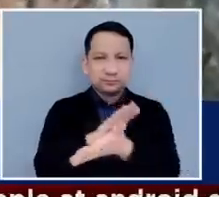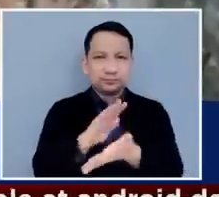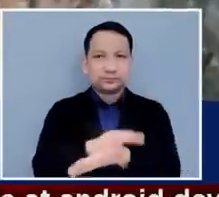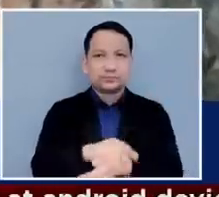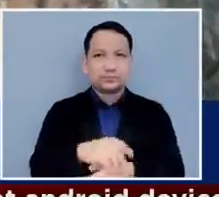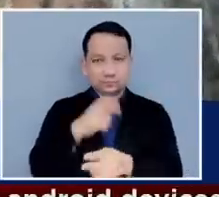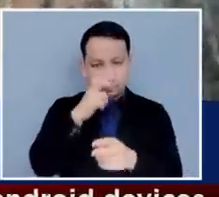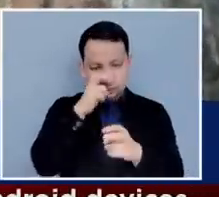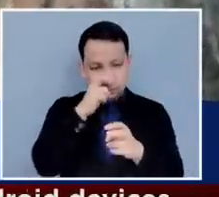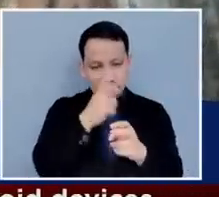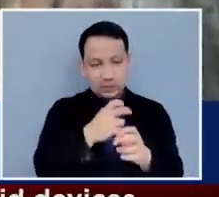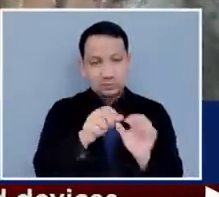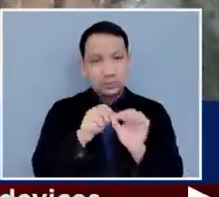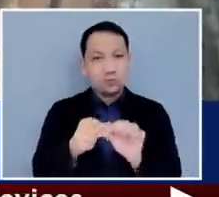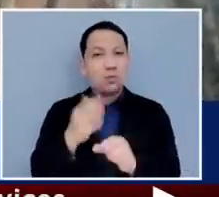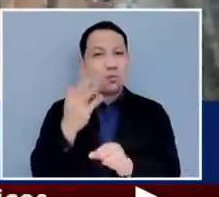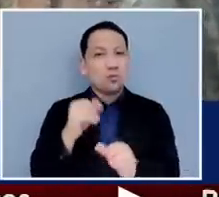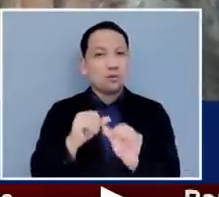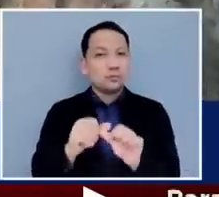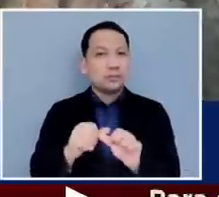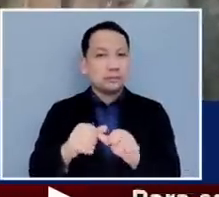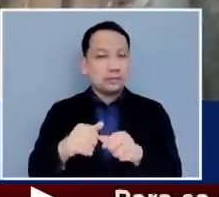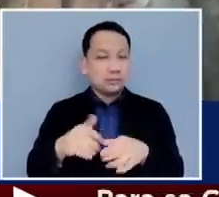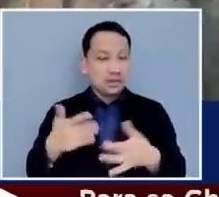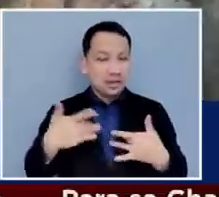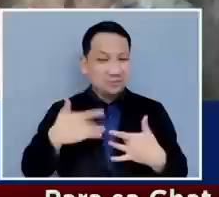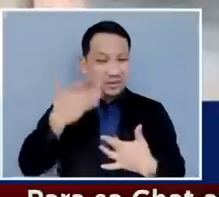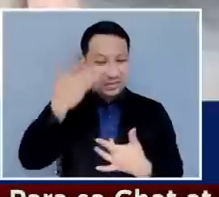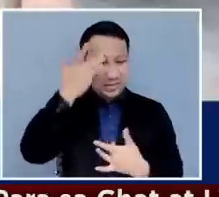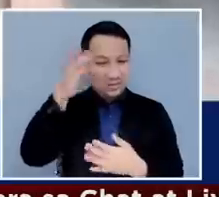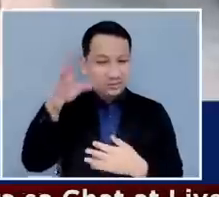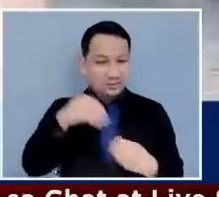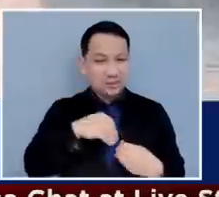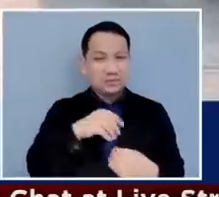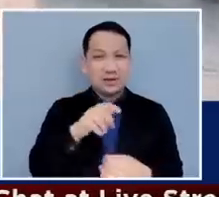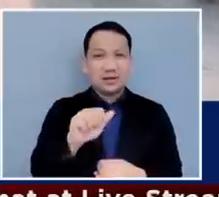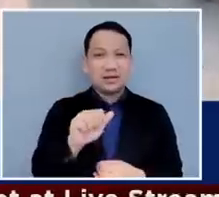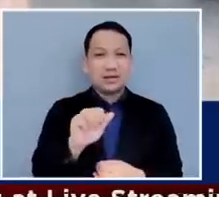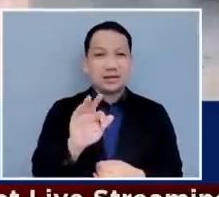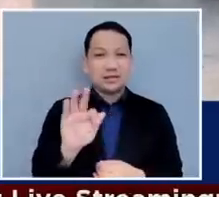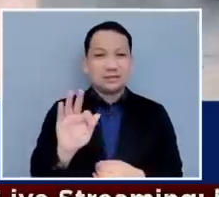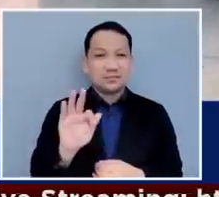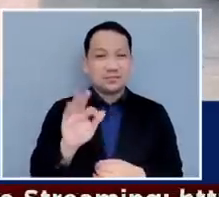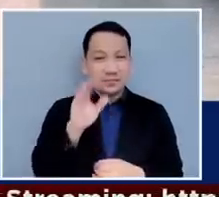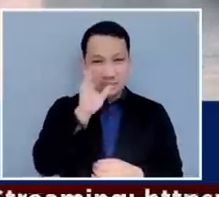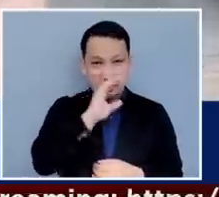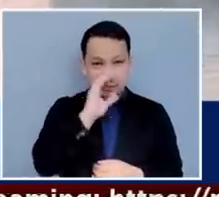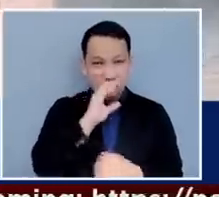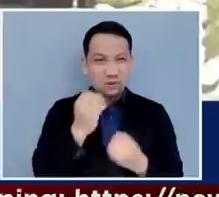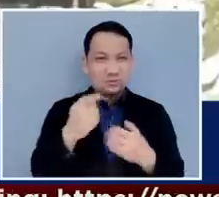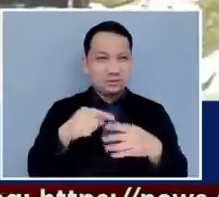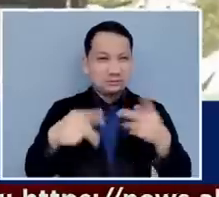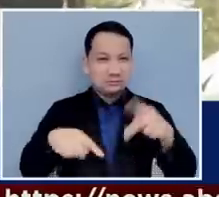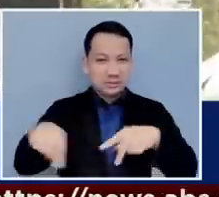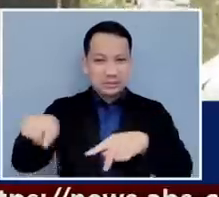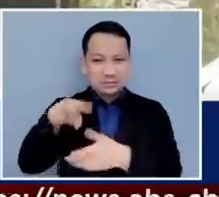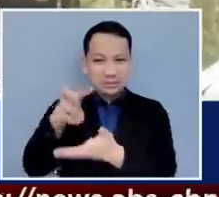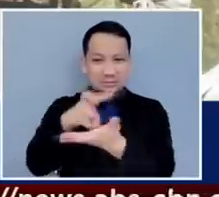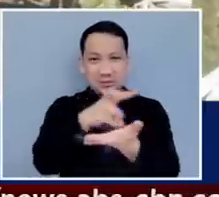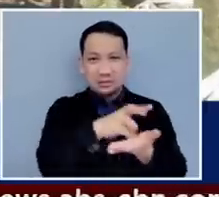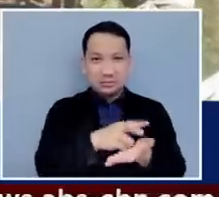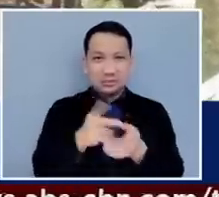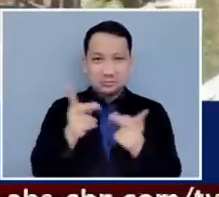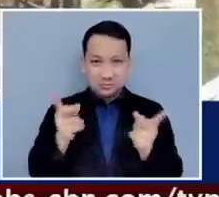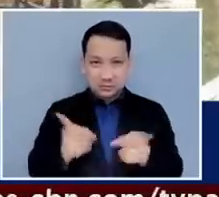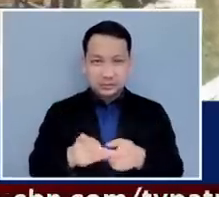ang lungsod dahil nakapasok na ang African swine fever sa Cebu City at iba pang lugar. Ang lokal na